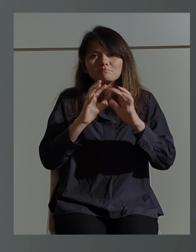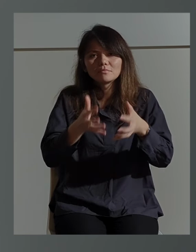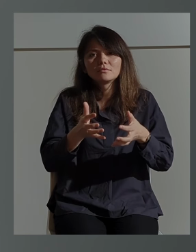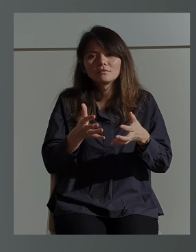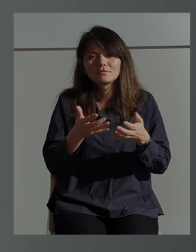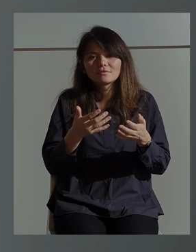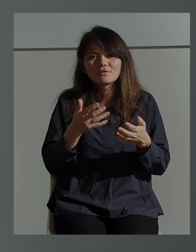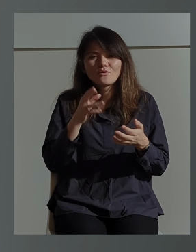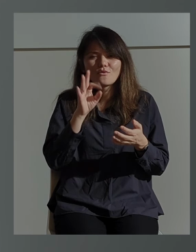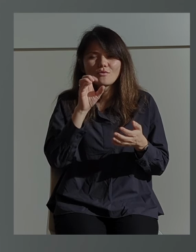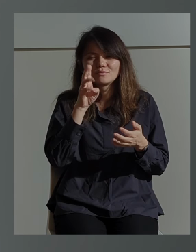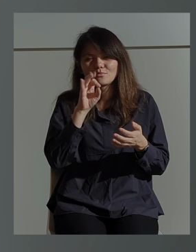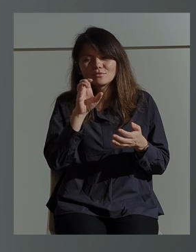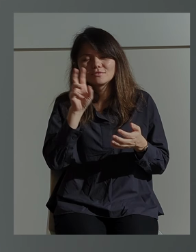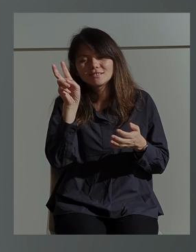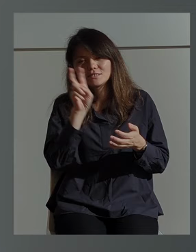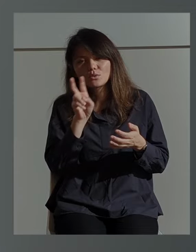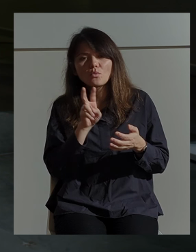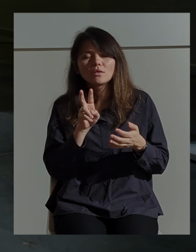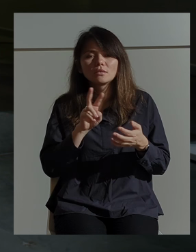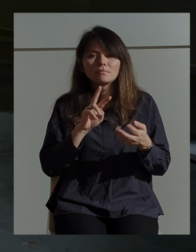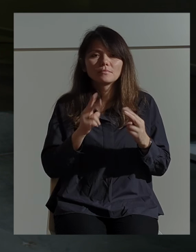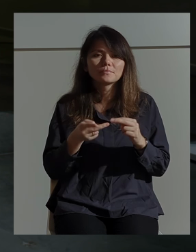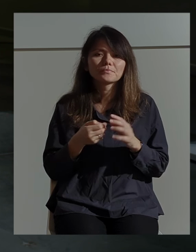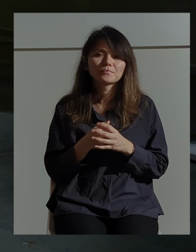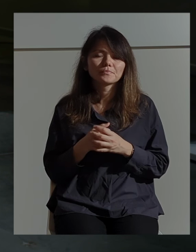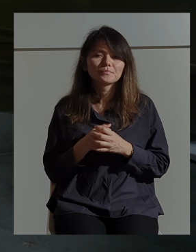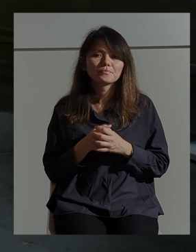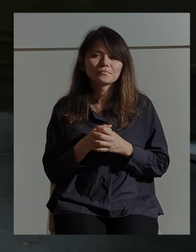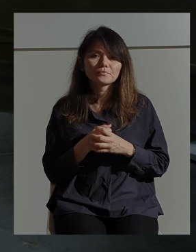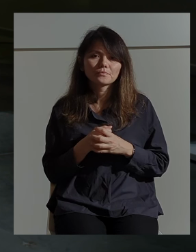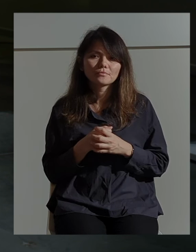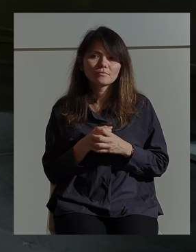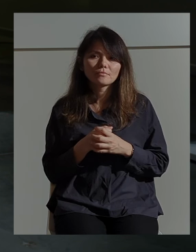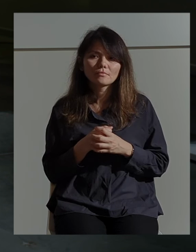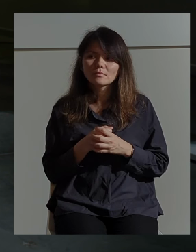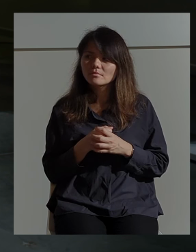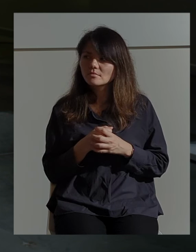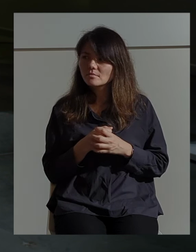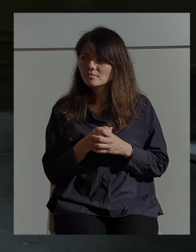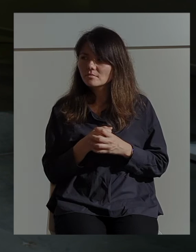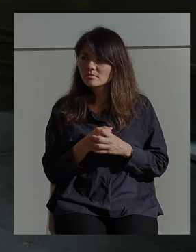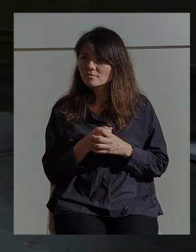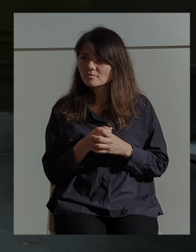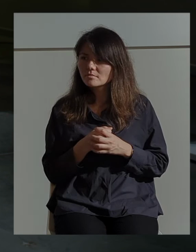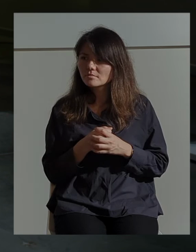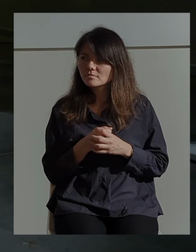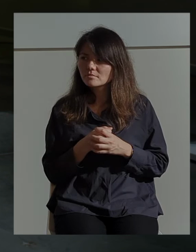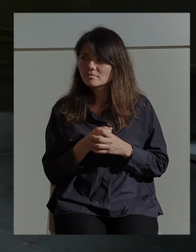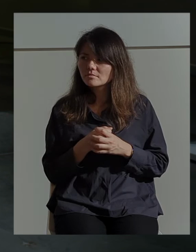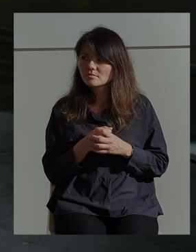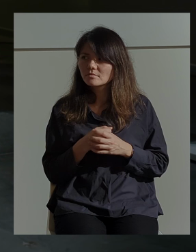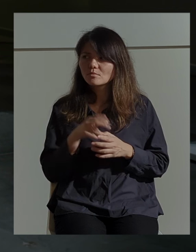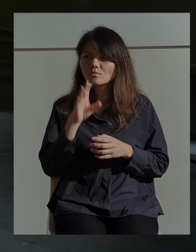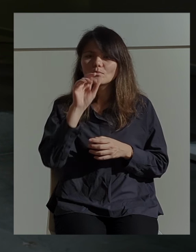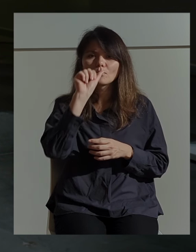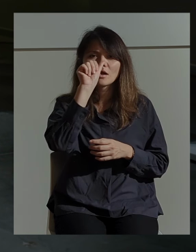это синонимы во многом просто одно слово Римское нет оба